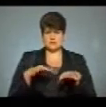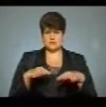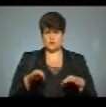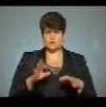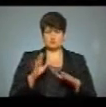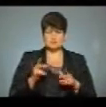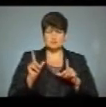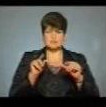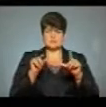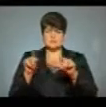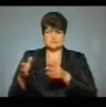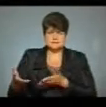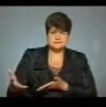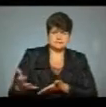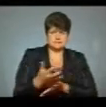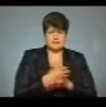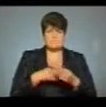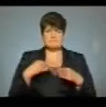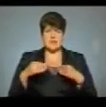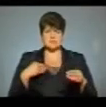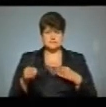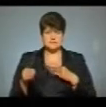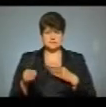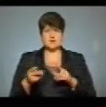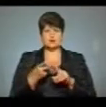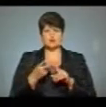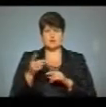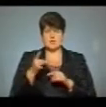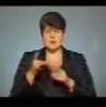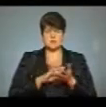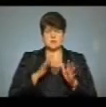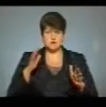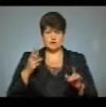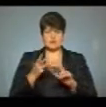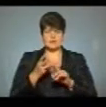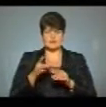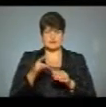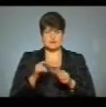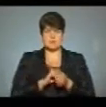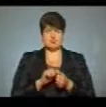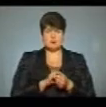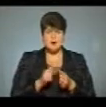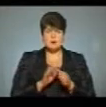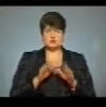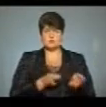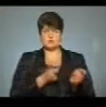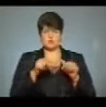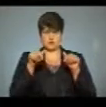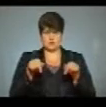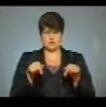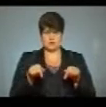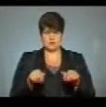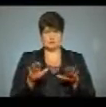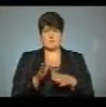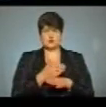збирати, об'їхали сітки, зібрали пластик, другий раз світло, третій раз бумагу. Будемо привозити сюди і